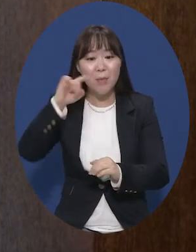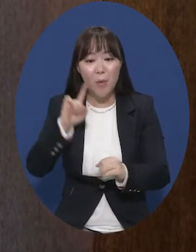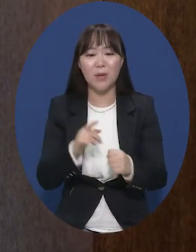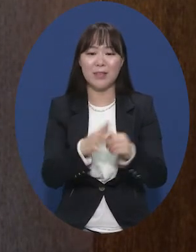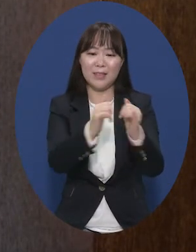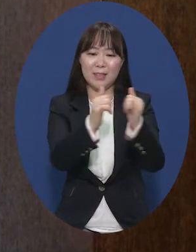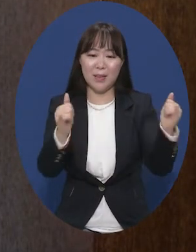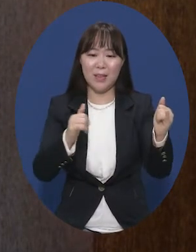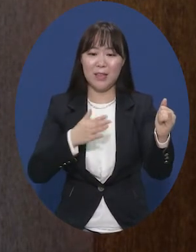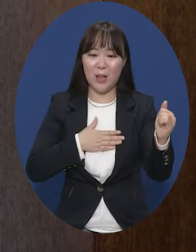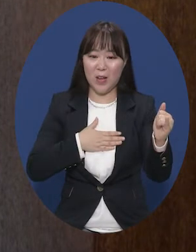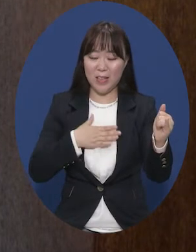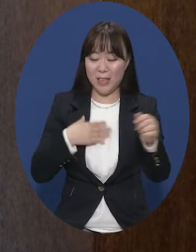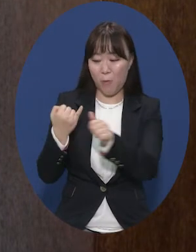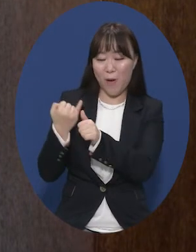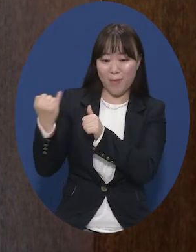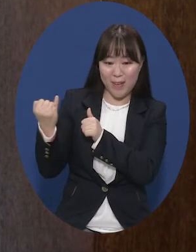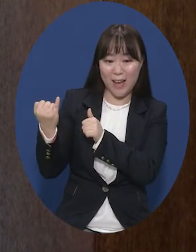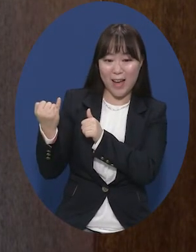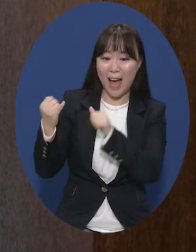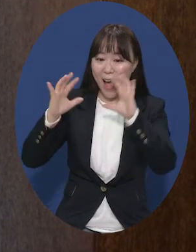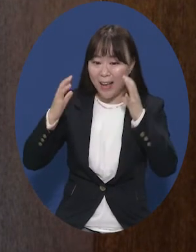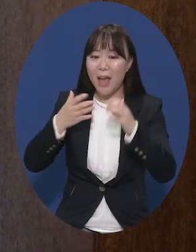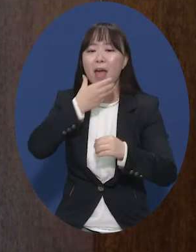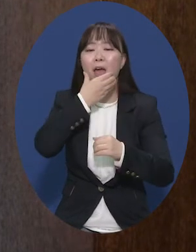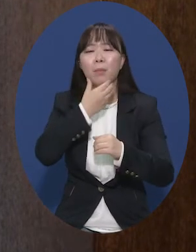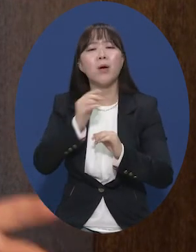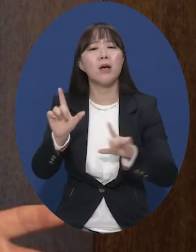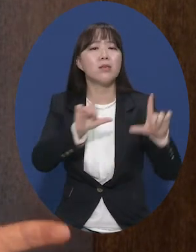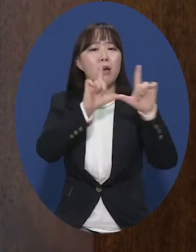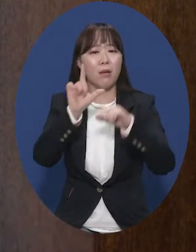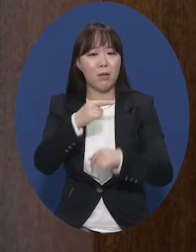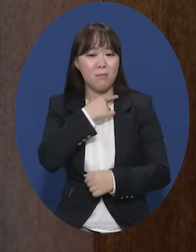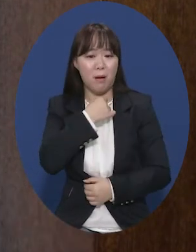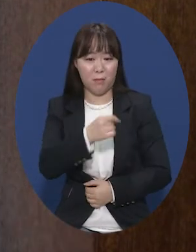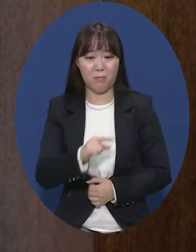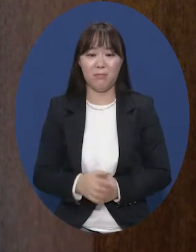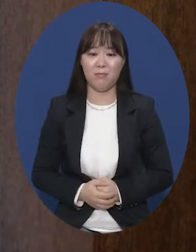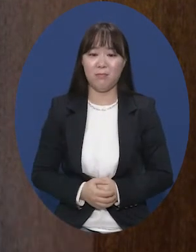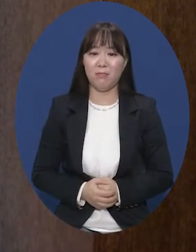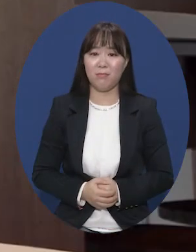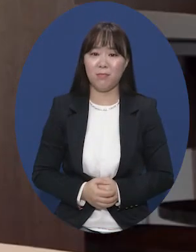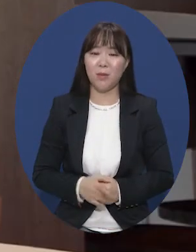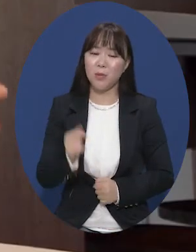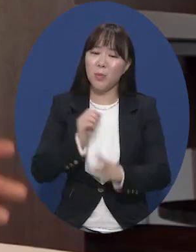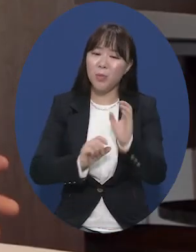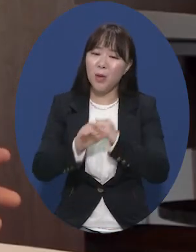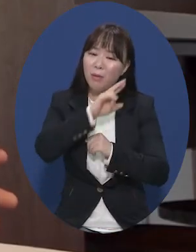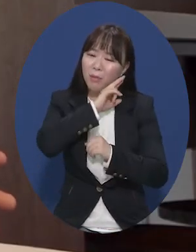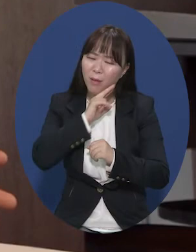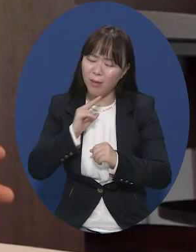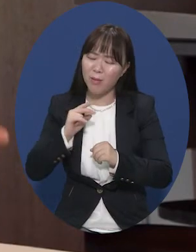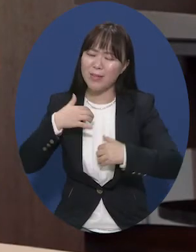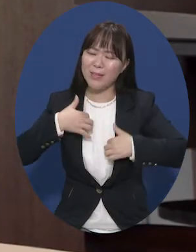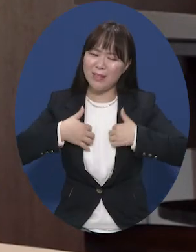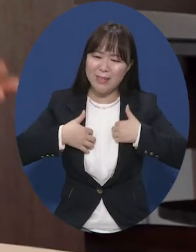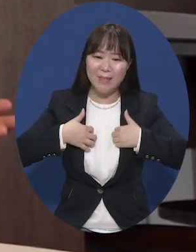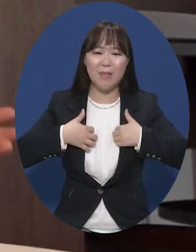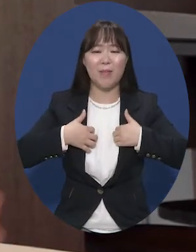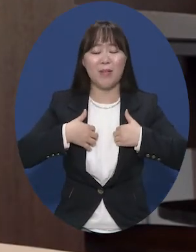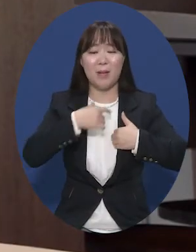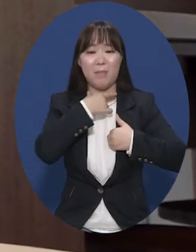건데, 지역 주민들이 저와 제 아내와 제 아이가 행복하길 바라더라고요. 좀 더 편하고 좀